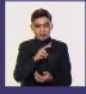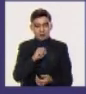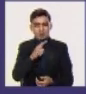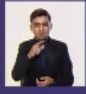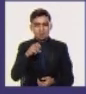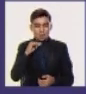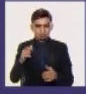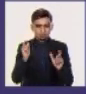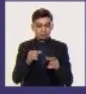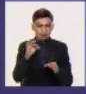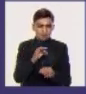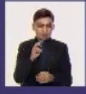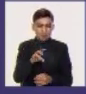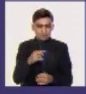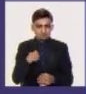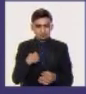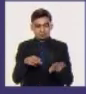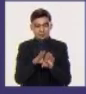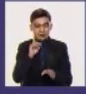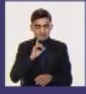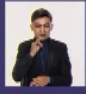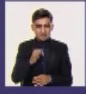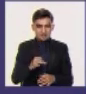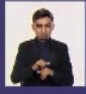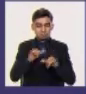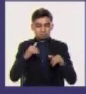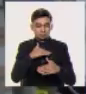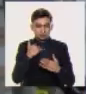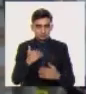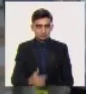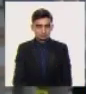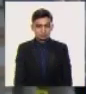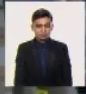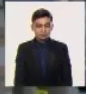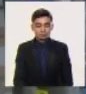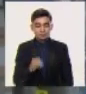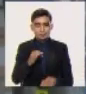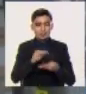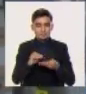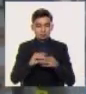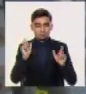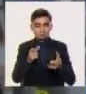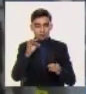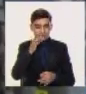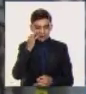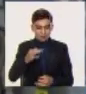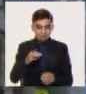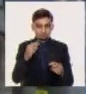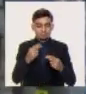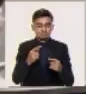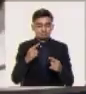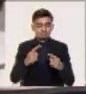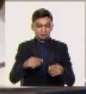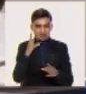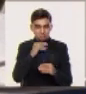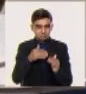поэтому мы решили пожертвовать ноябрем, чтобы не приносить в жертву Рождество. Из-за повторного локдауна в Германии потери понесут порядка